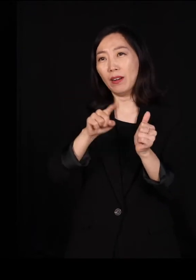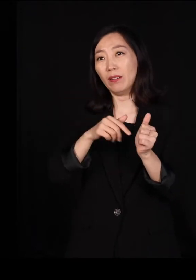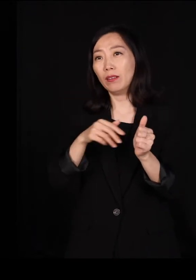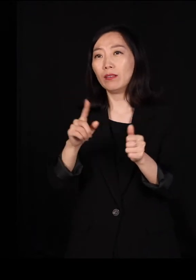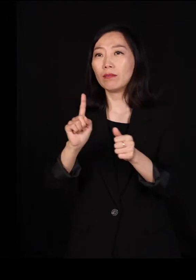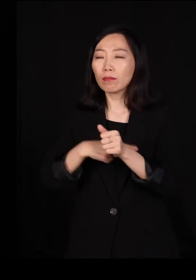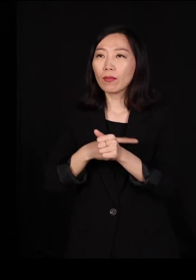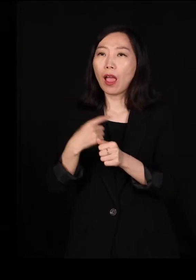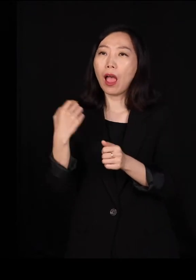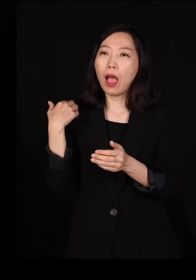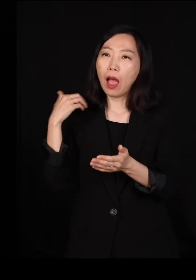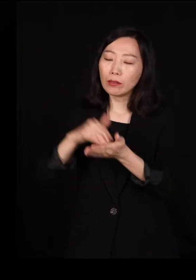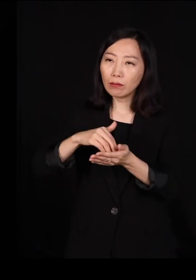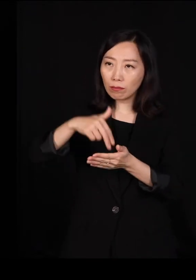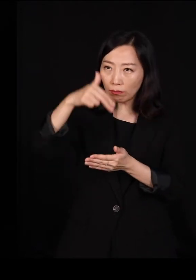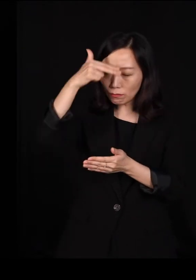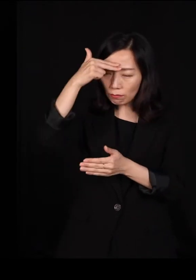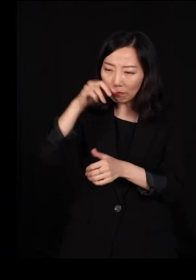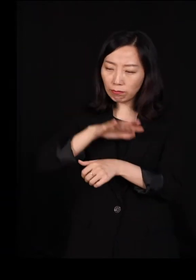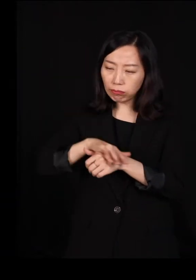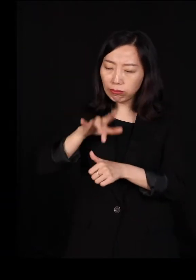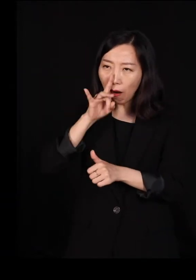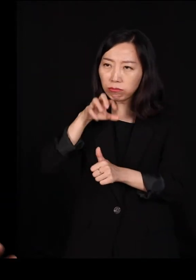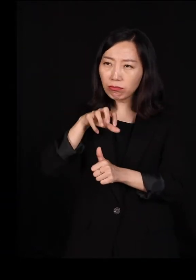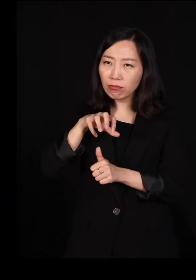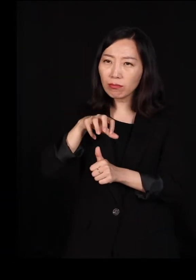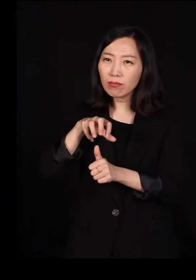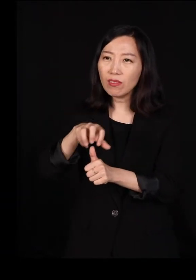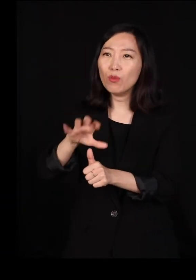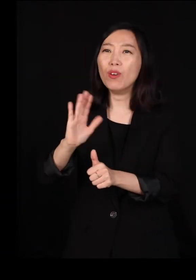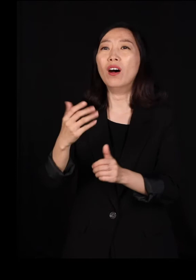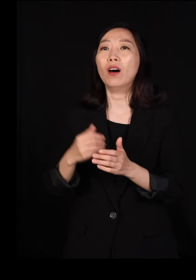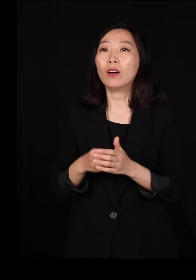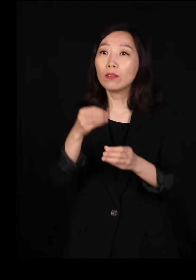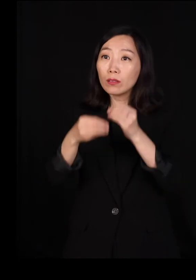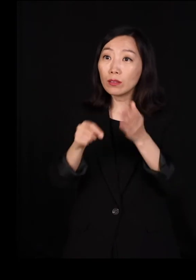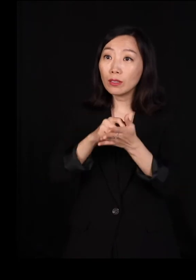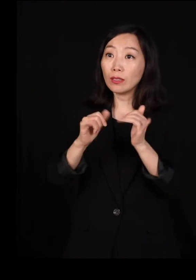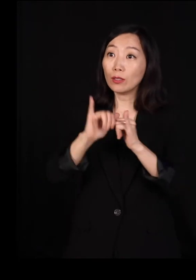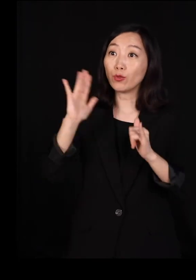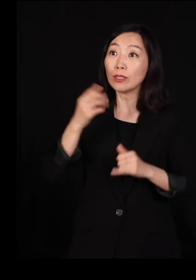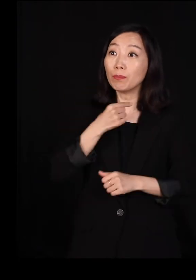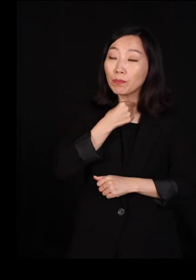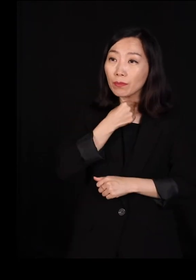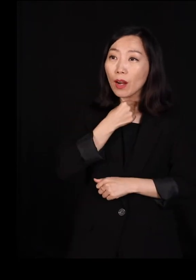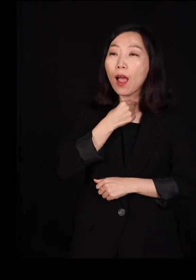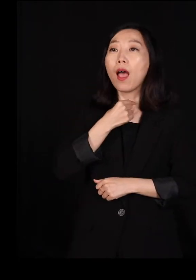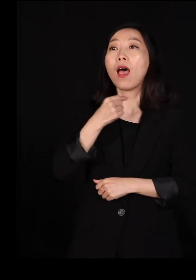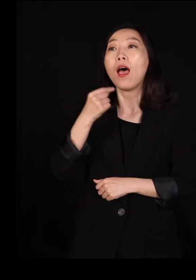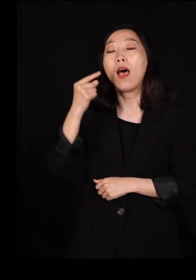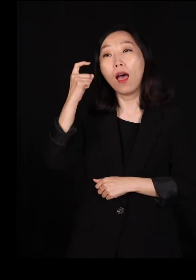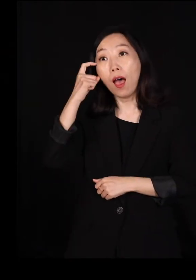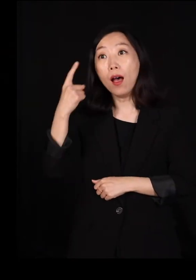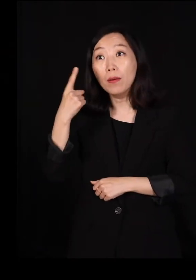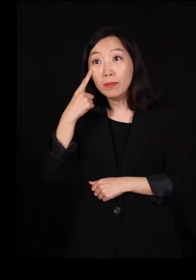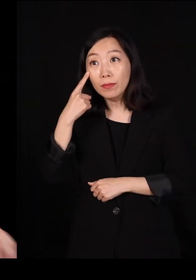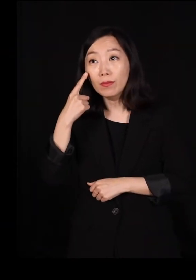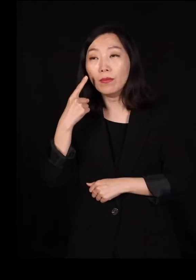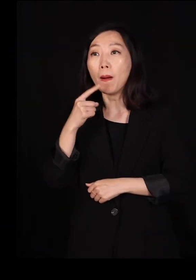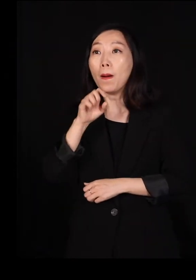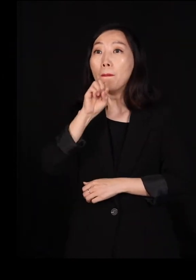박스에 너무 빨리 갇혀버린 거예요. 소설 작가가 되고 싶은 생각을 한번 했으면